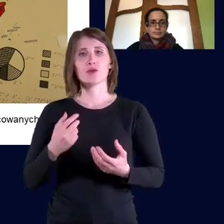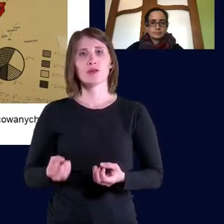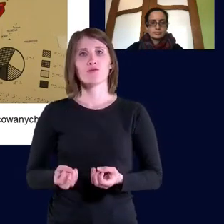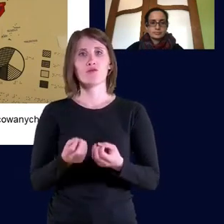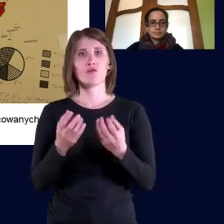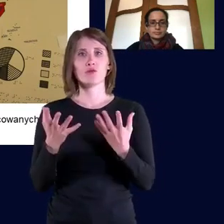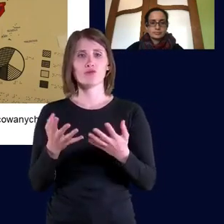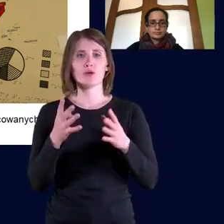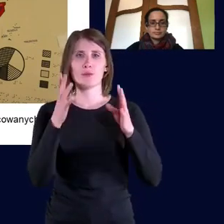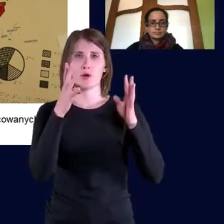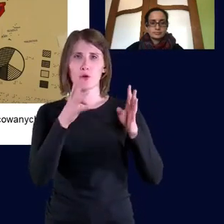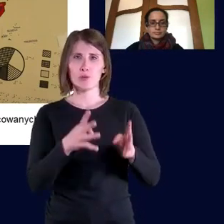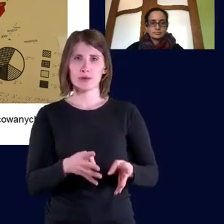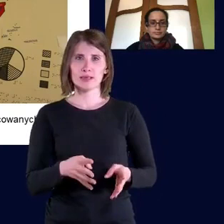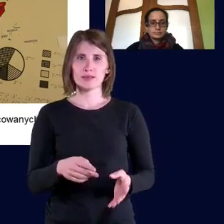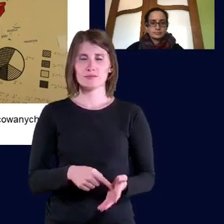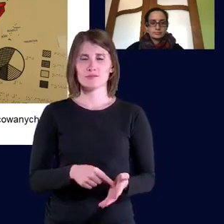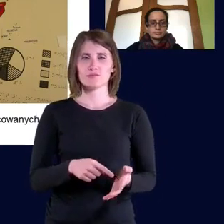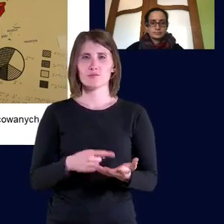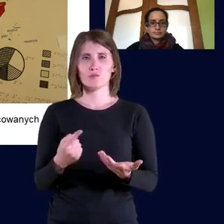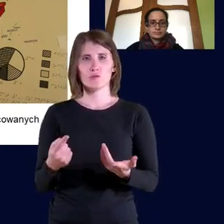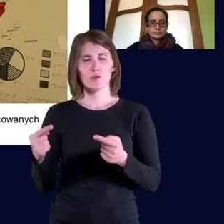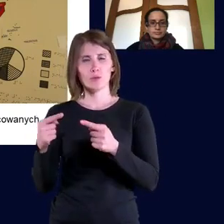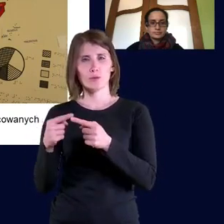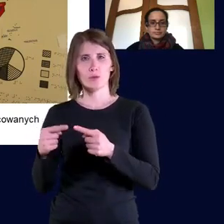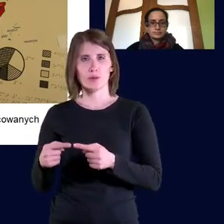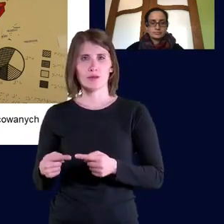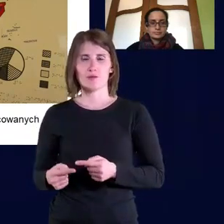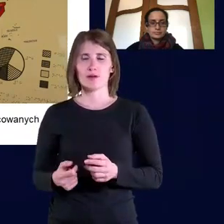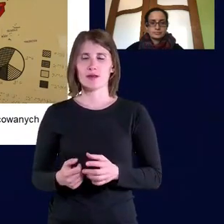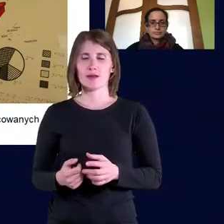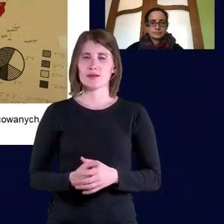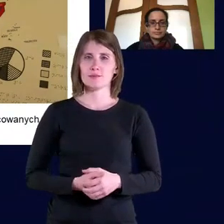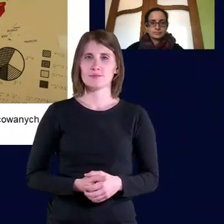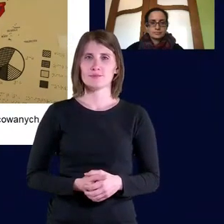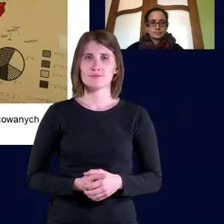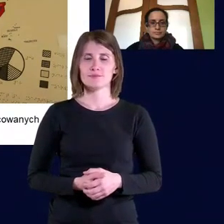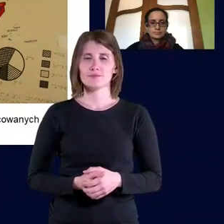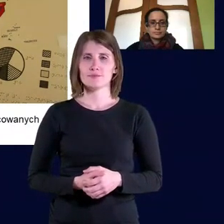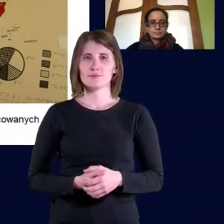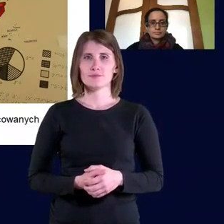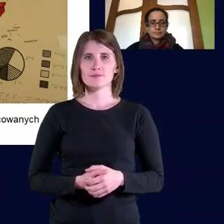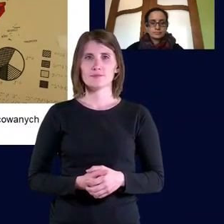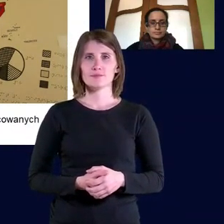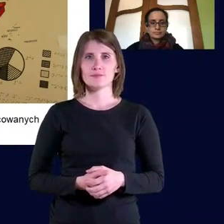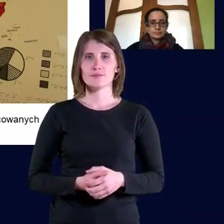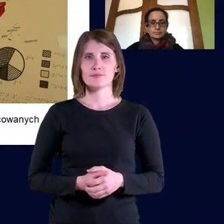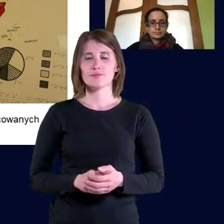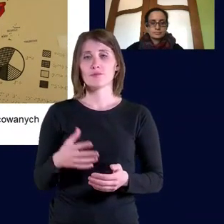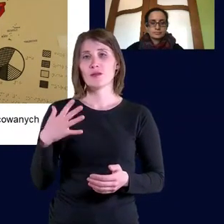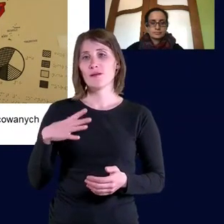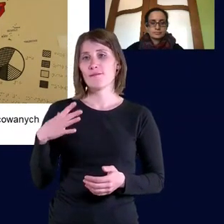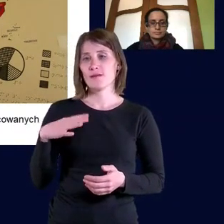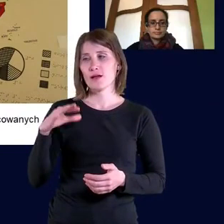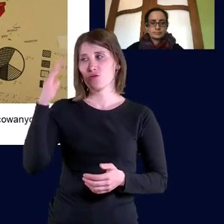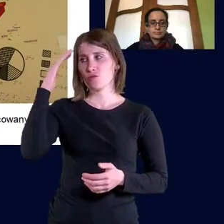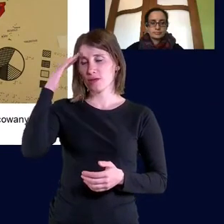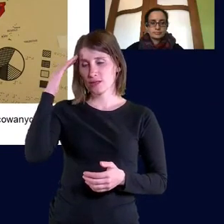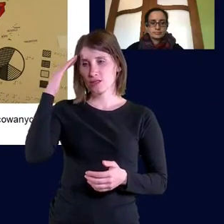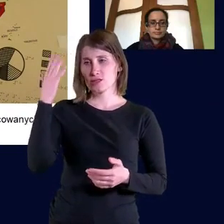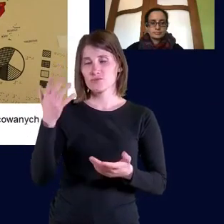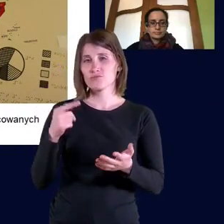opisów do tychże adaptacji ponieważ warto chcieć